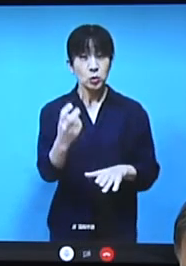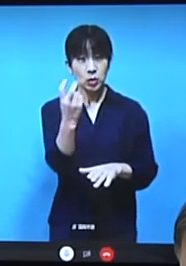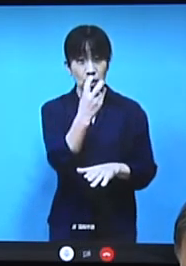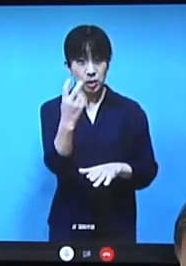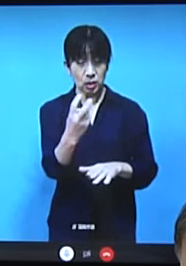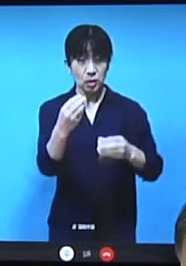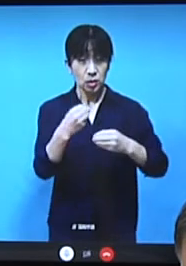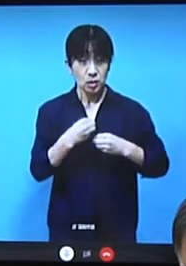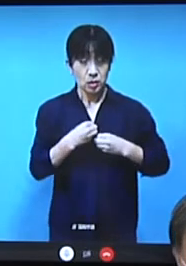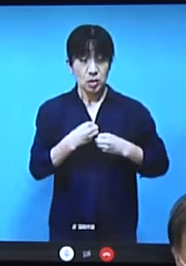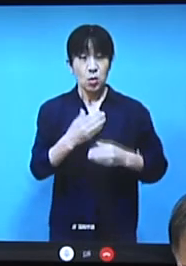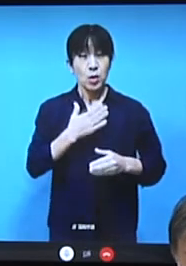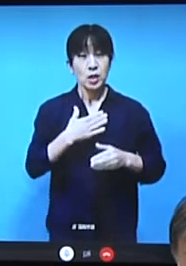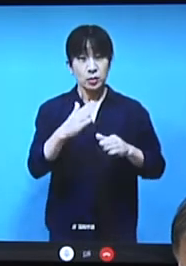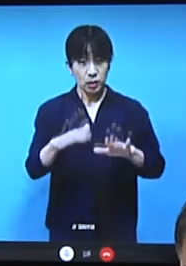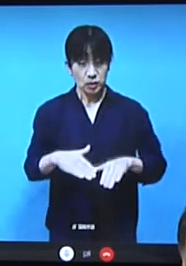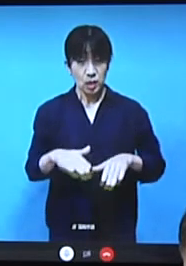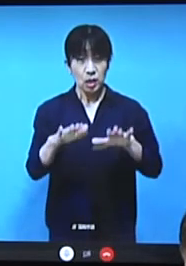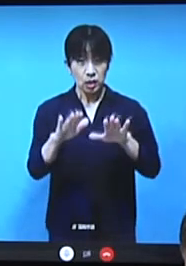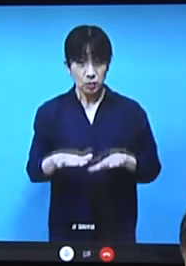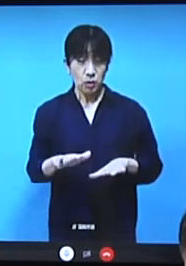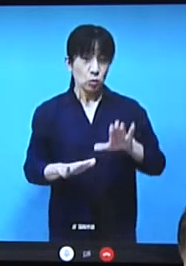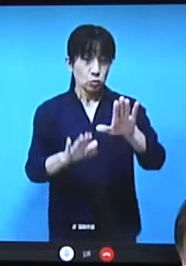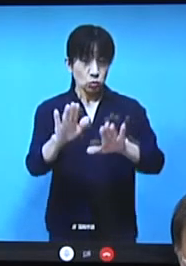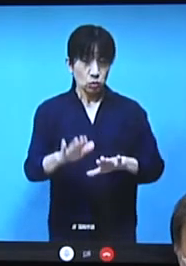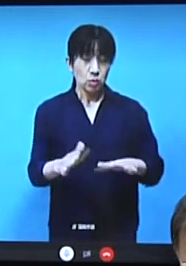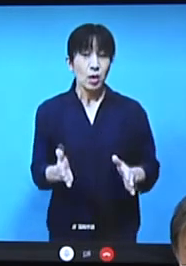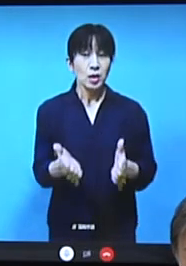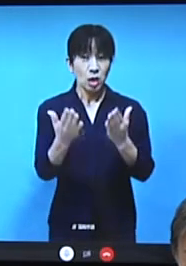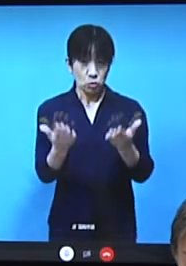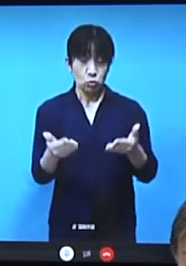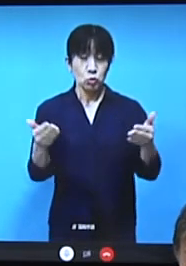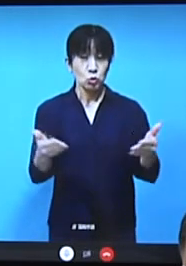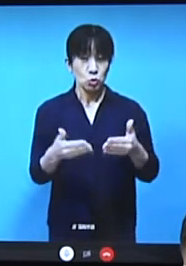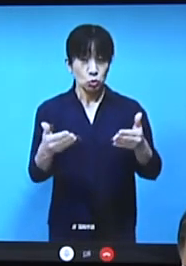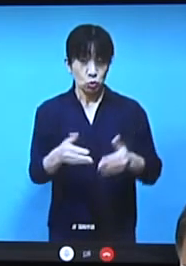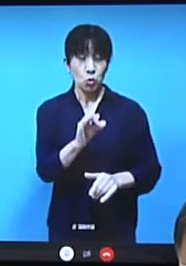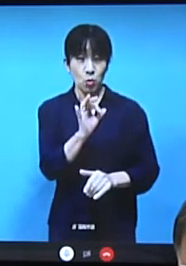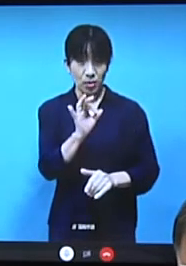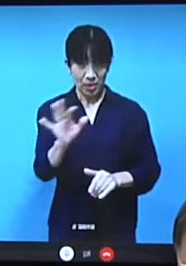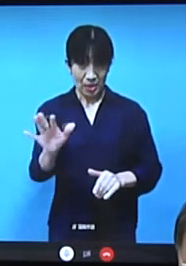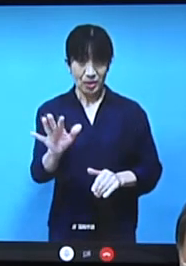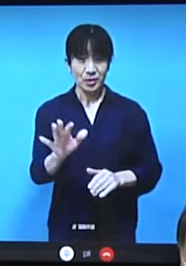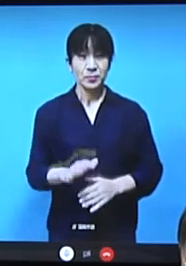ています。現在の症状は軽症、ご職業は無職というふうに聞いています。